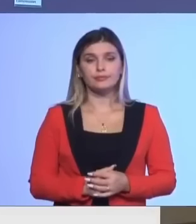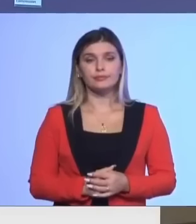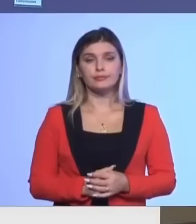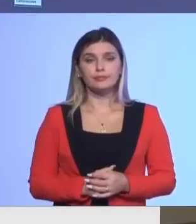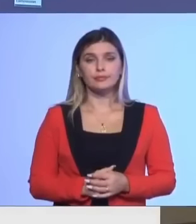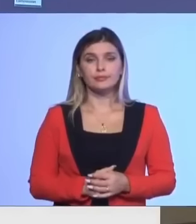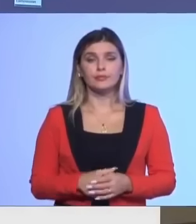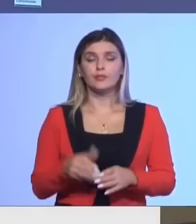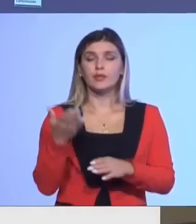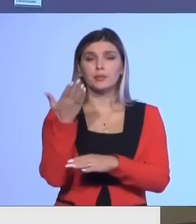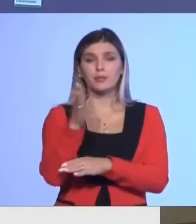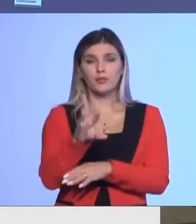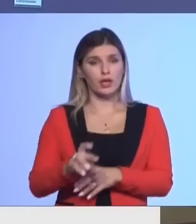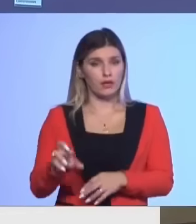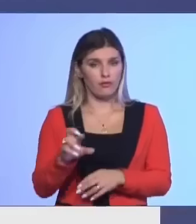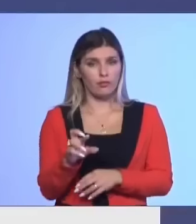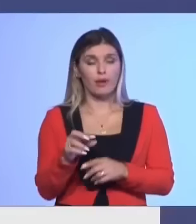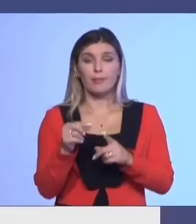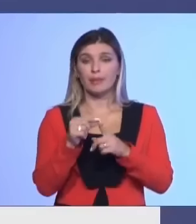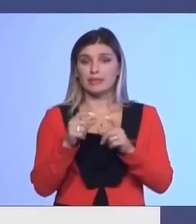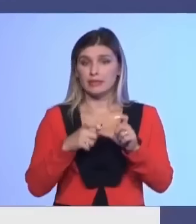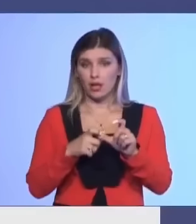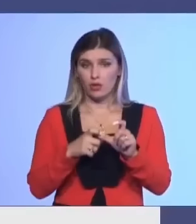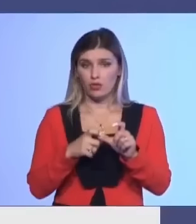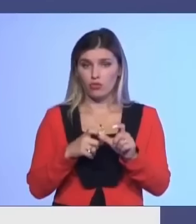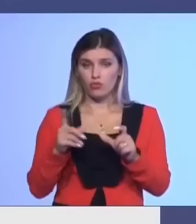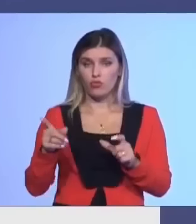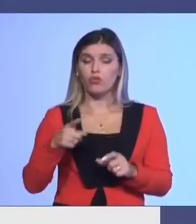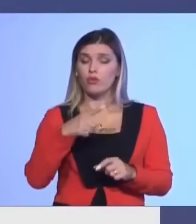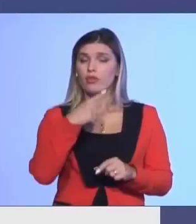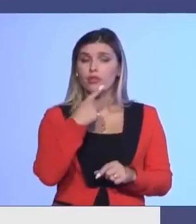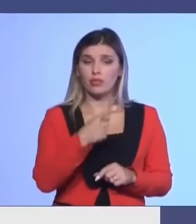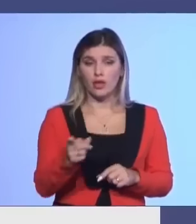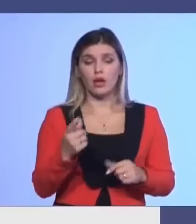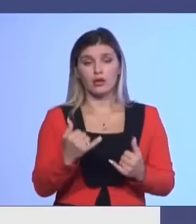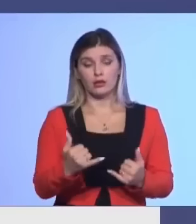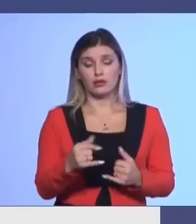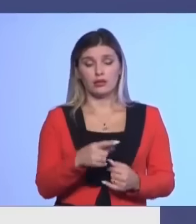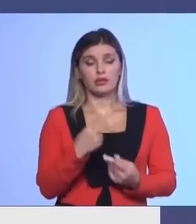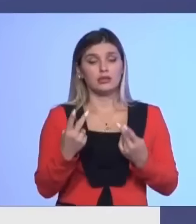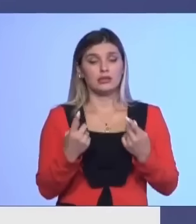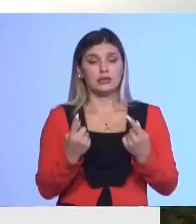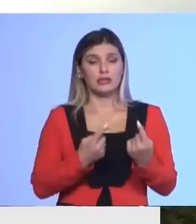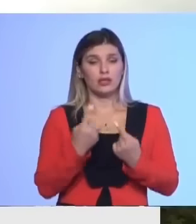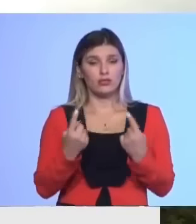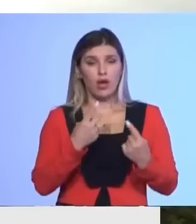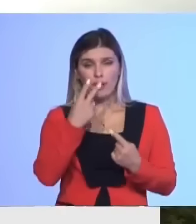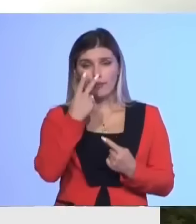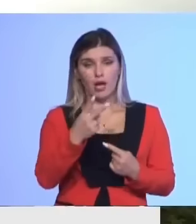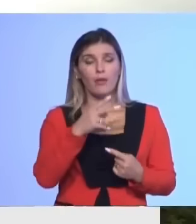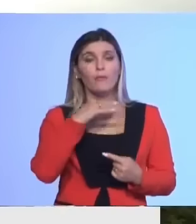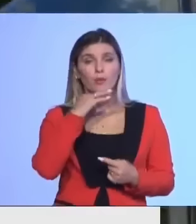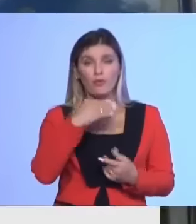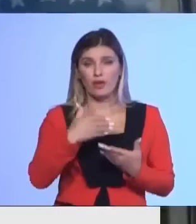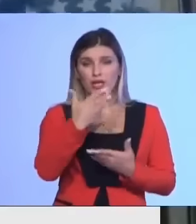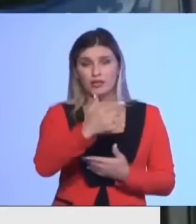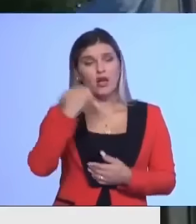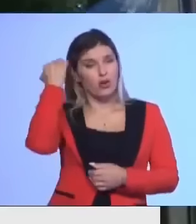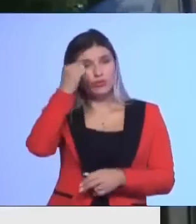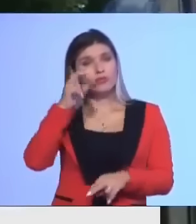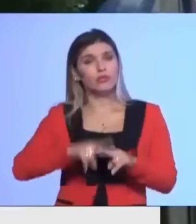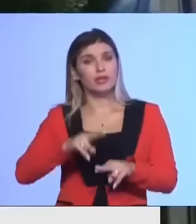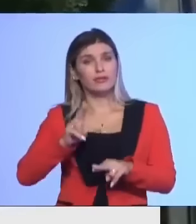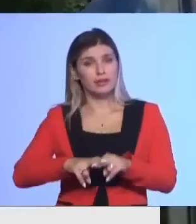Zëdhënësi i Bashkimit Evropian Peter Stano ka paralajmëruar se veprimet e fundit të autoriteteve kosovare në veri të vendit mund